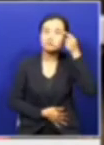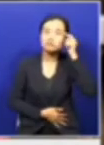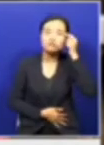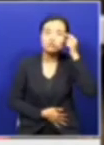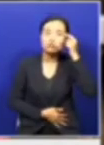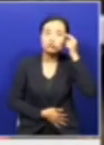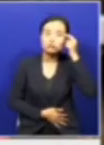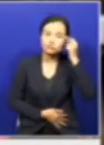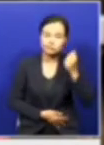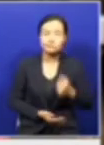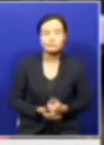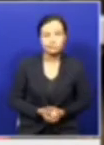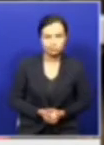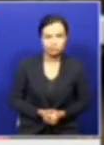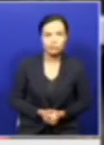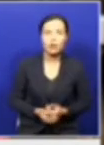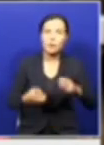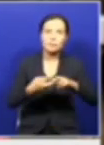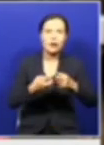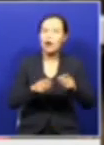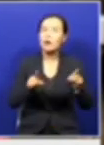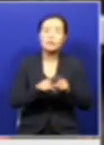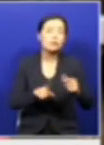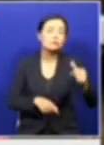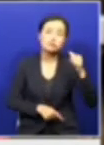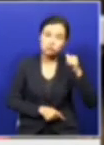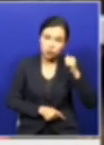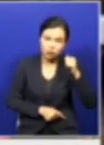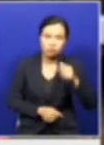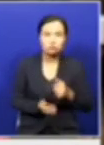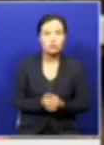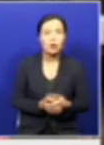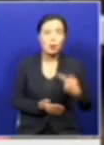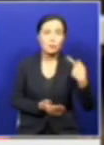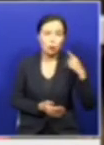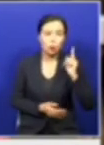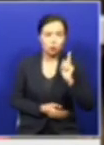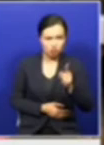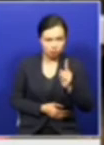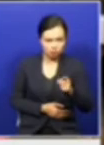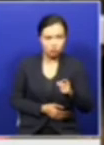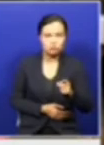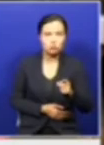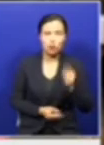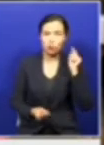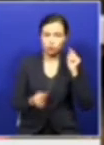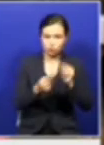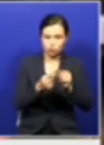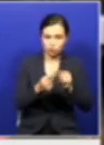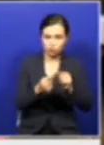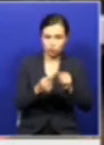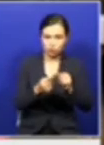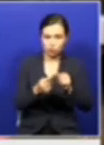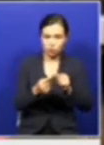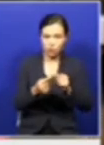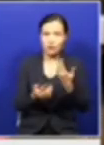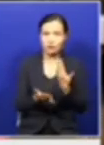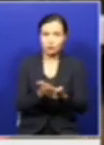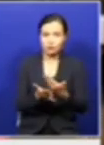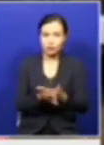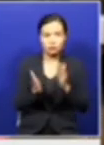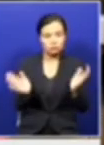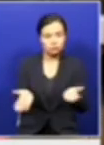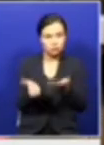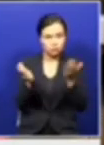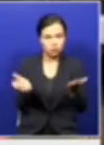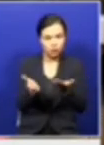มันก็จะตกลงไปในอีหลอบเดิมที่ว่าผลประโยชน์ที่แท้จริงที่จะมุ่งเน้นในการที่จะนำเงินไปเสริมสร้